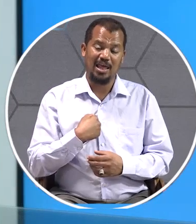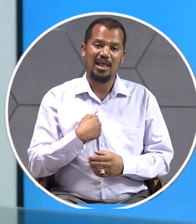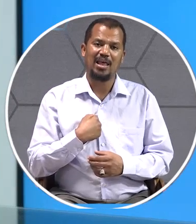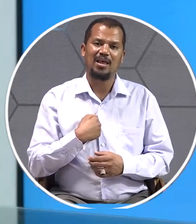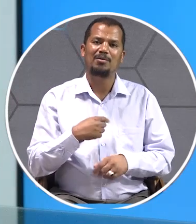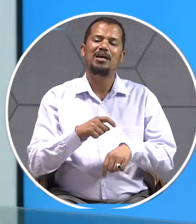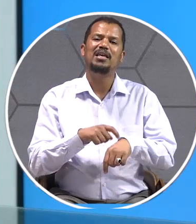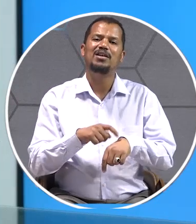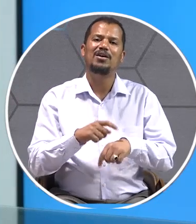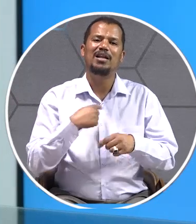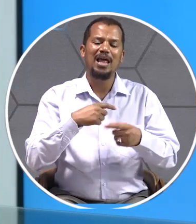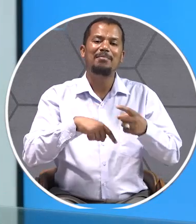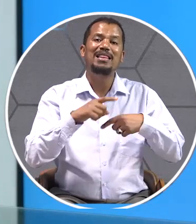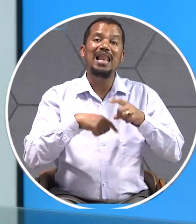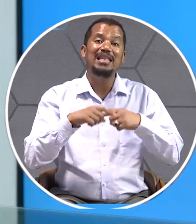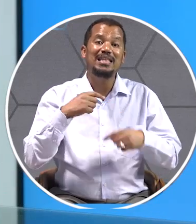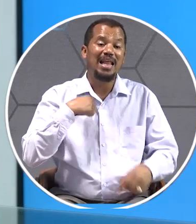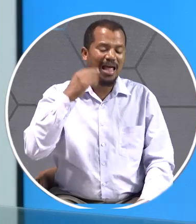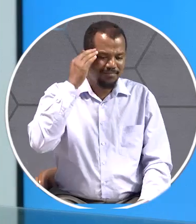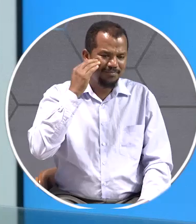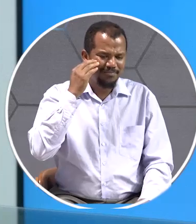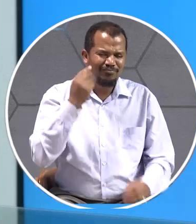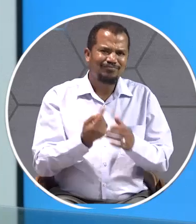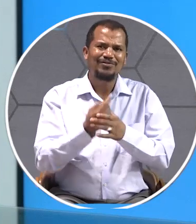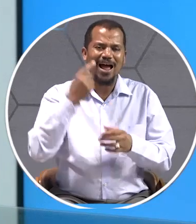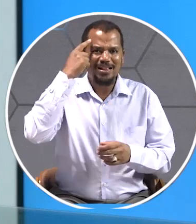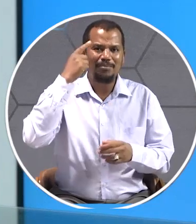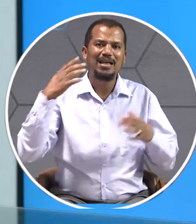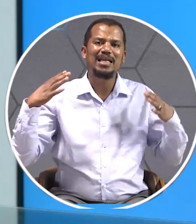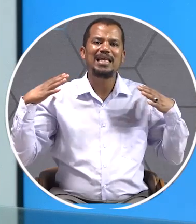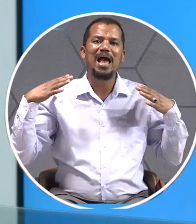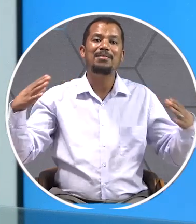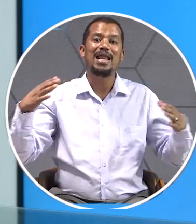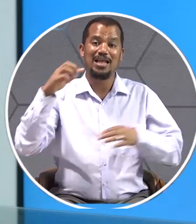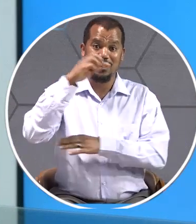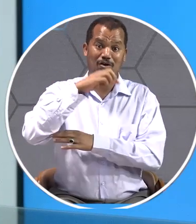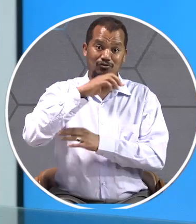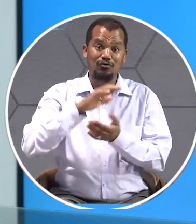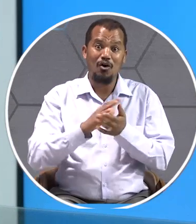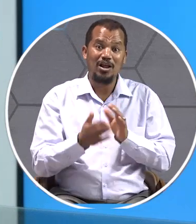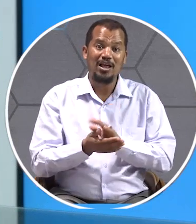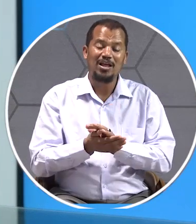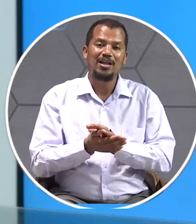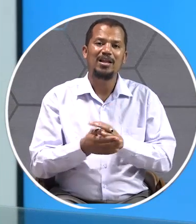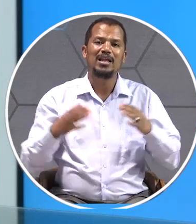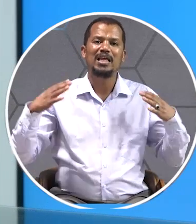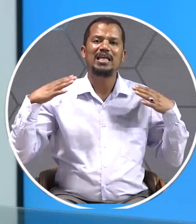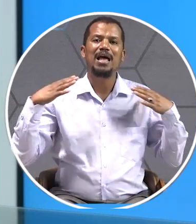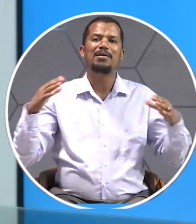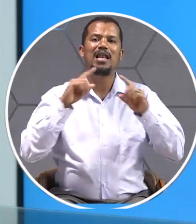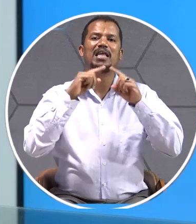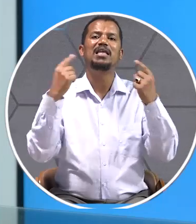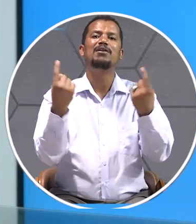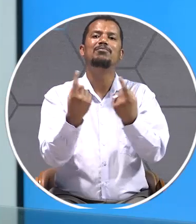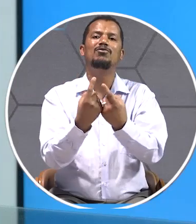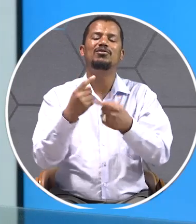በወቅቱ የመጣልኝ ሐሳብ ገብርኤል ቀኑ ገብርኤል ስለሆነ ገብርኤል ግቢ ውስጥ መሄድ ነው